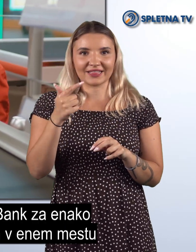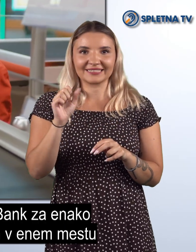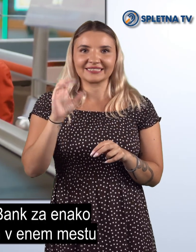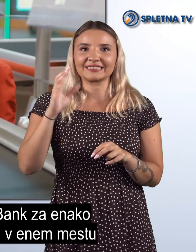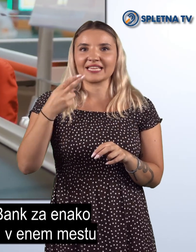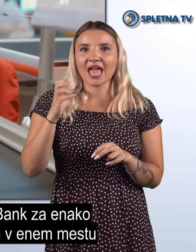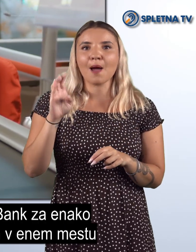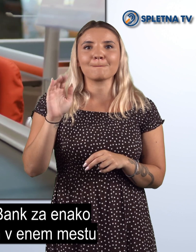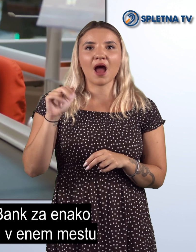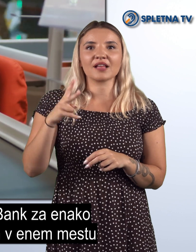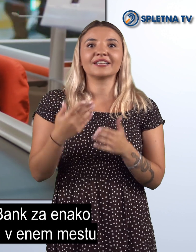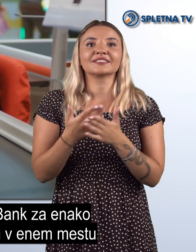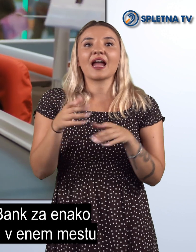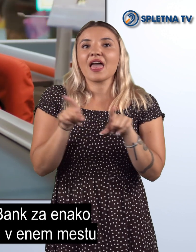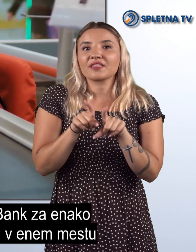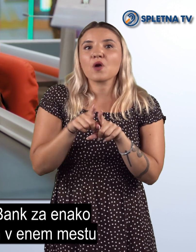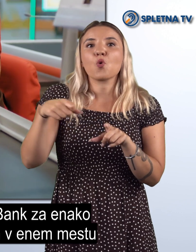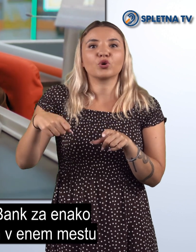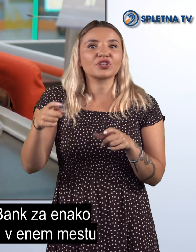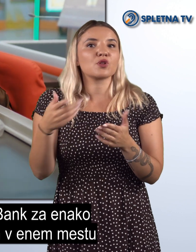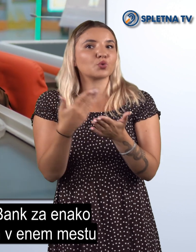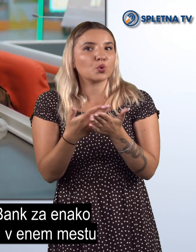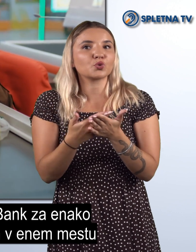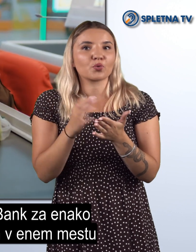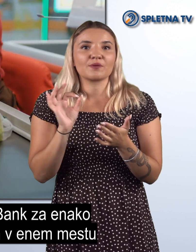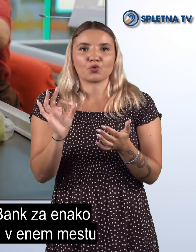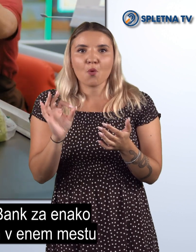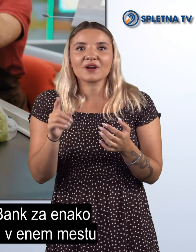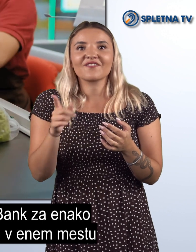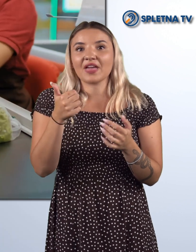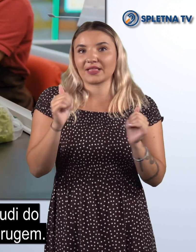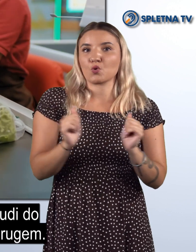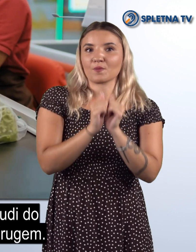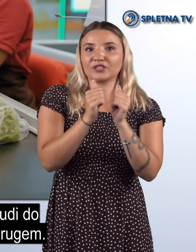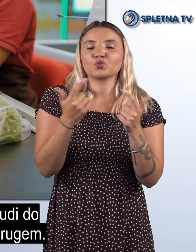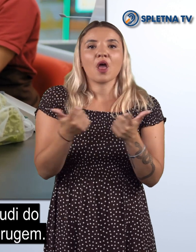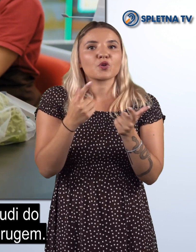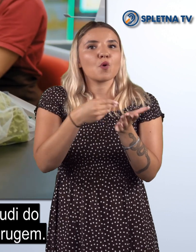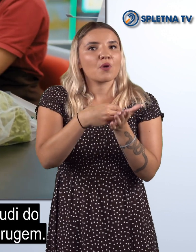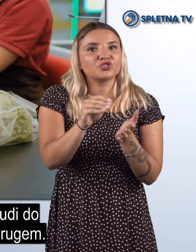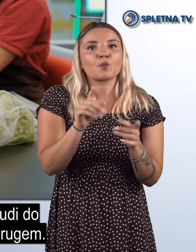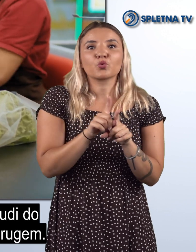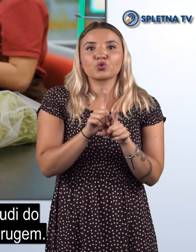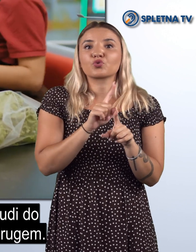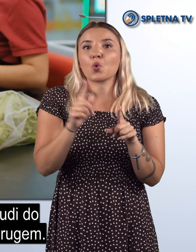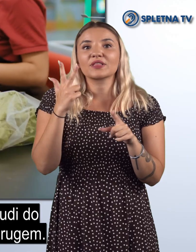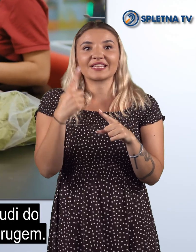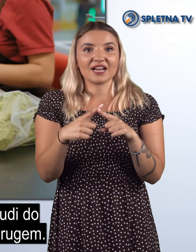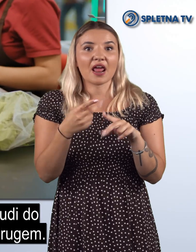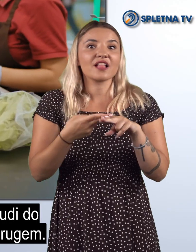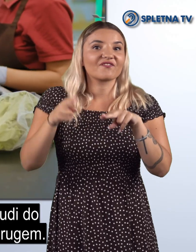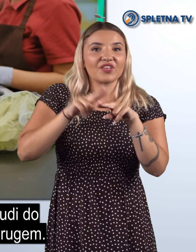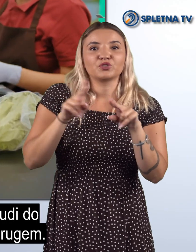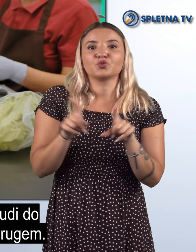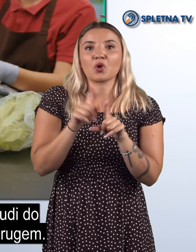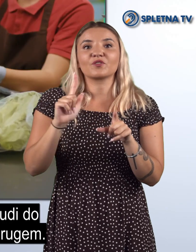Bank za enako košarico osnovnih dobrin v enem mestu lahko plačamo tudi do 3-krat več kot v drugem.